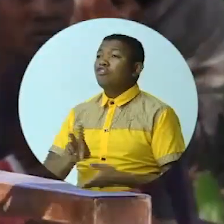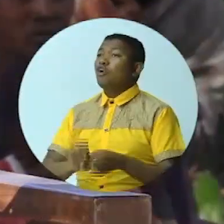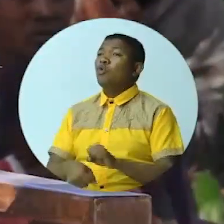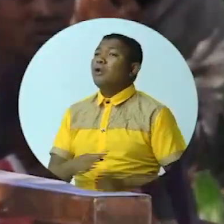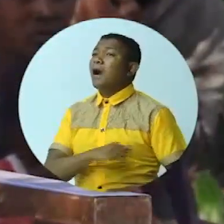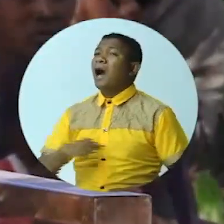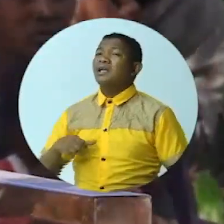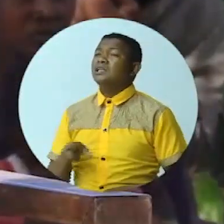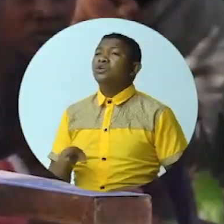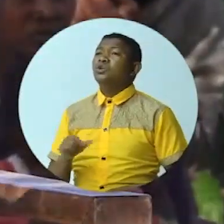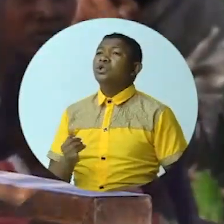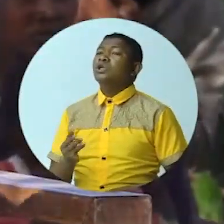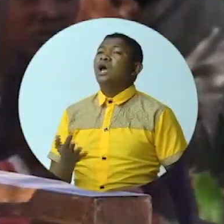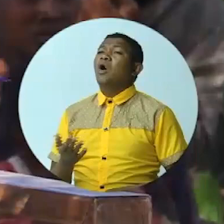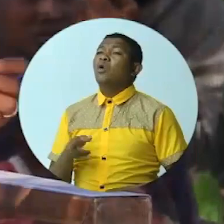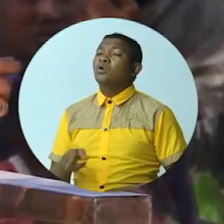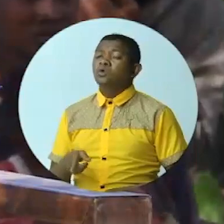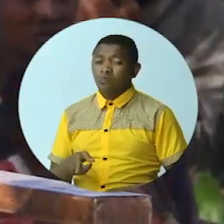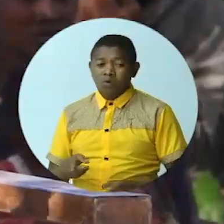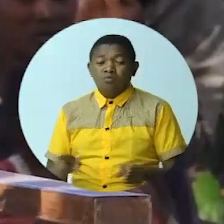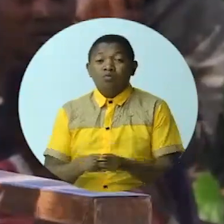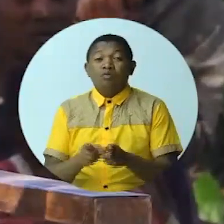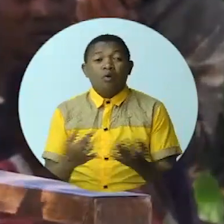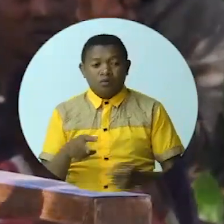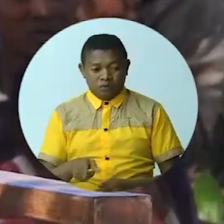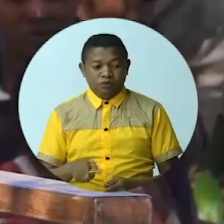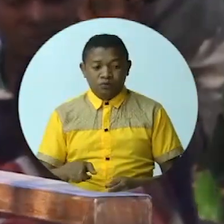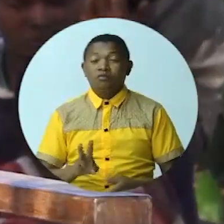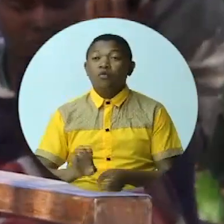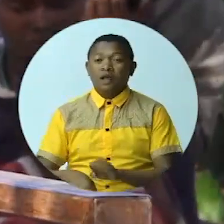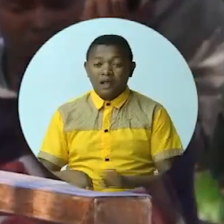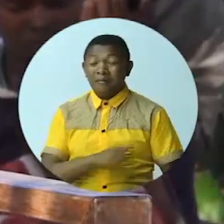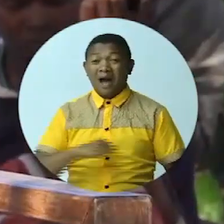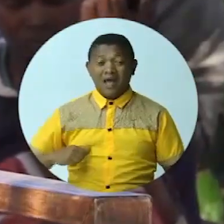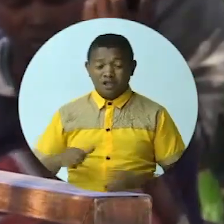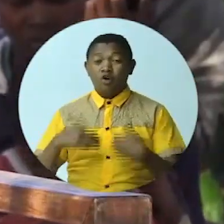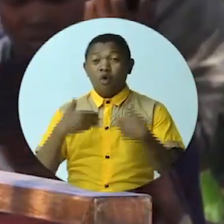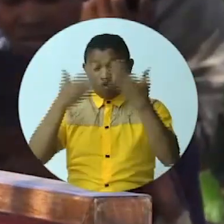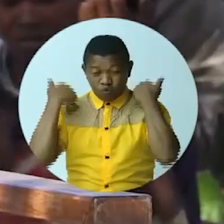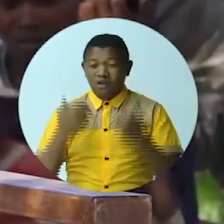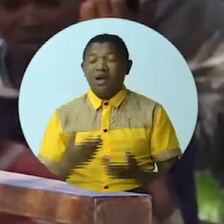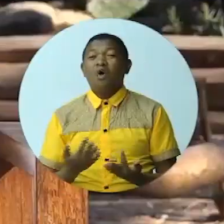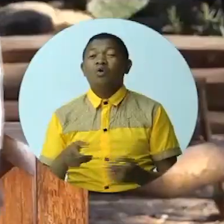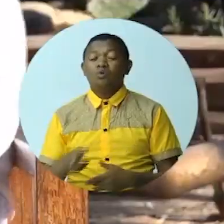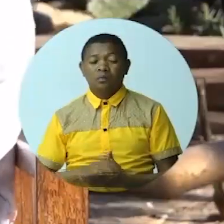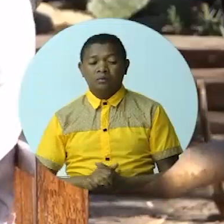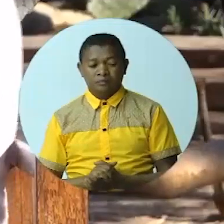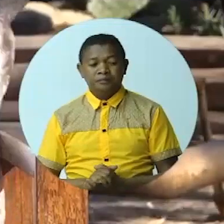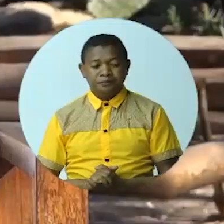sefa natomboka ary ohatrany ahoana zany la nambaranao hoe vaholana maharitra ho an'ny mponina aty atsimo?